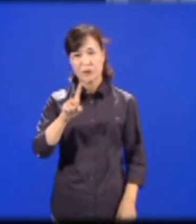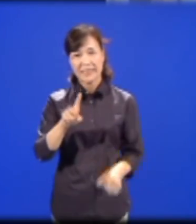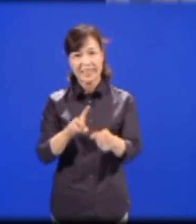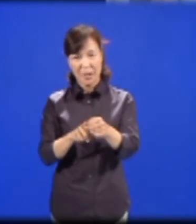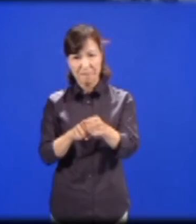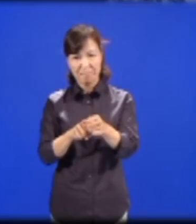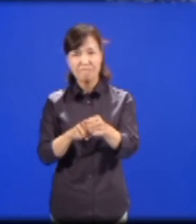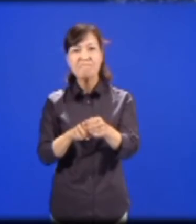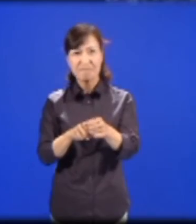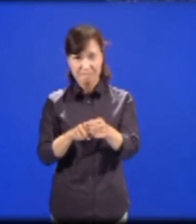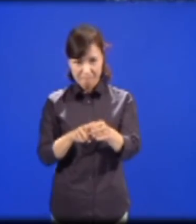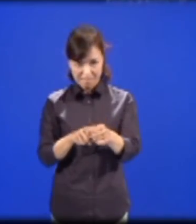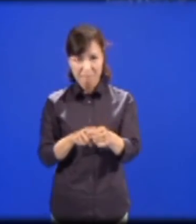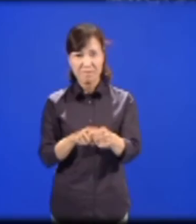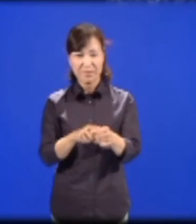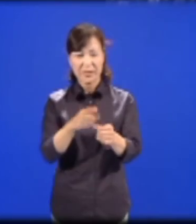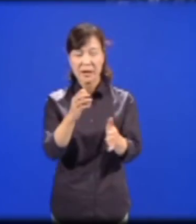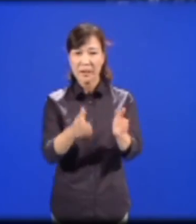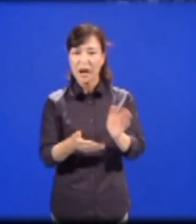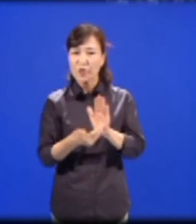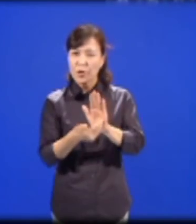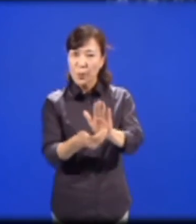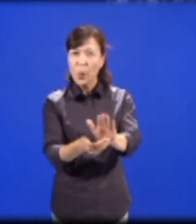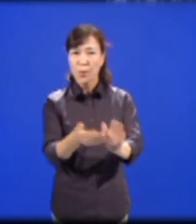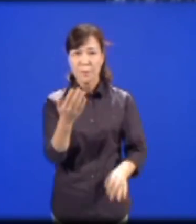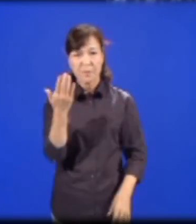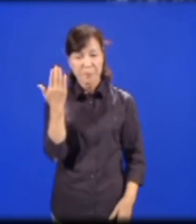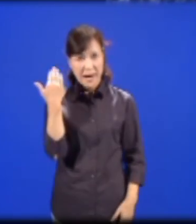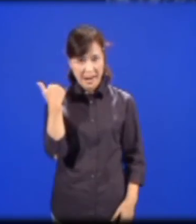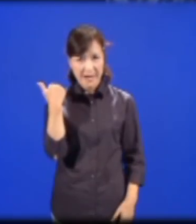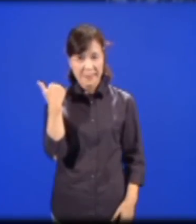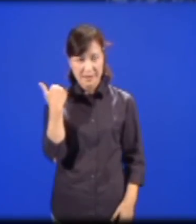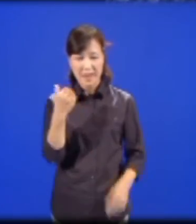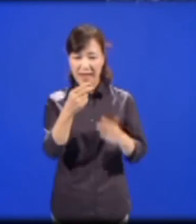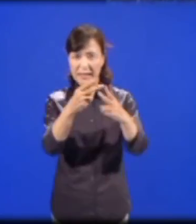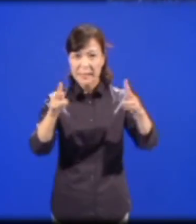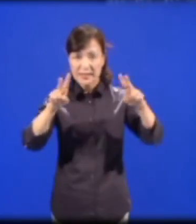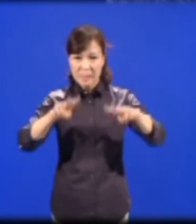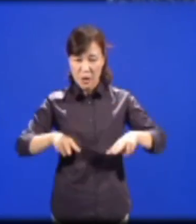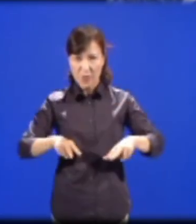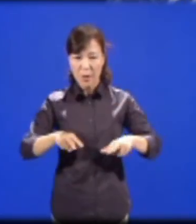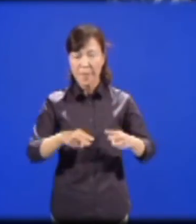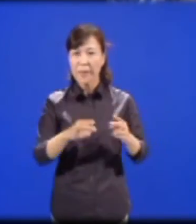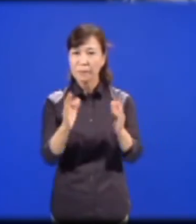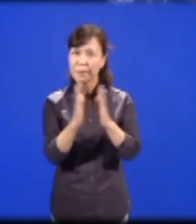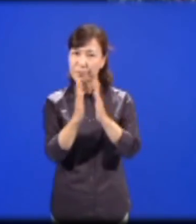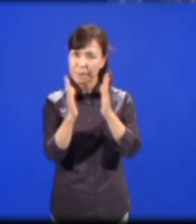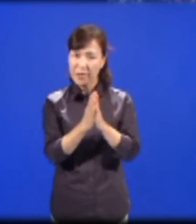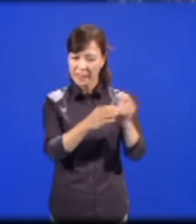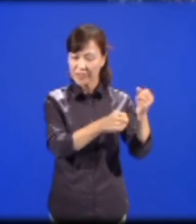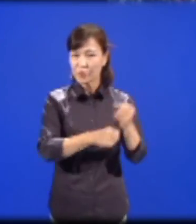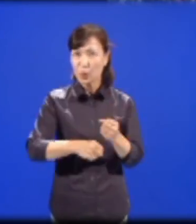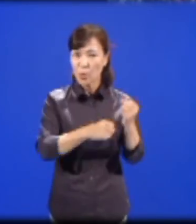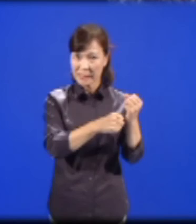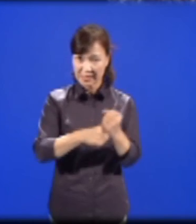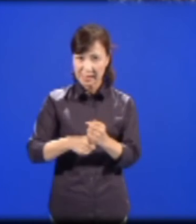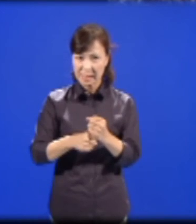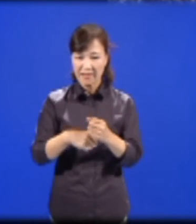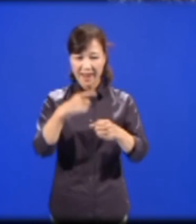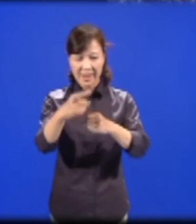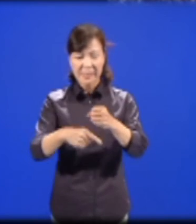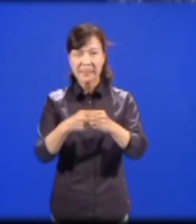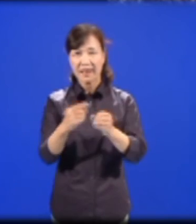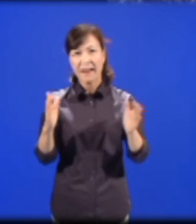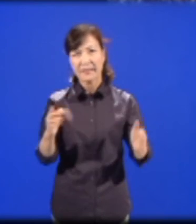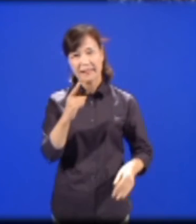から。介護予防に取り組む前までは近隣の神社の清掃や年1回の総会が主